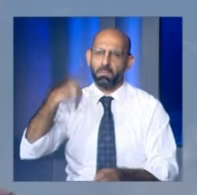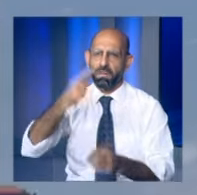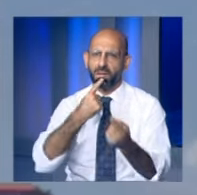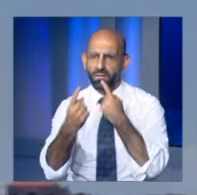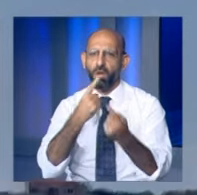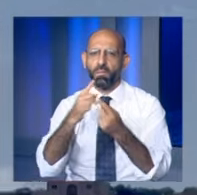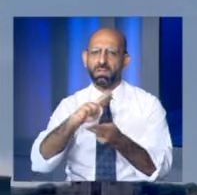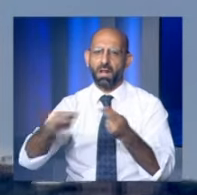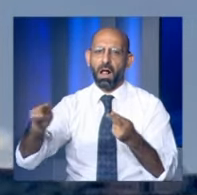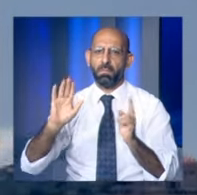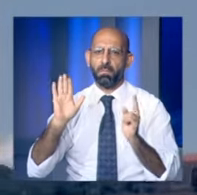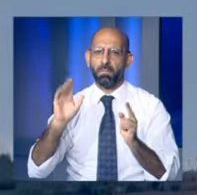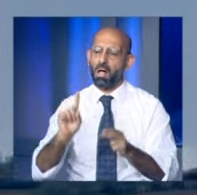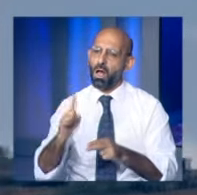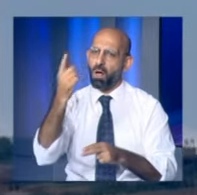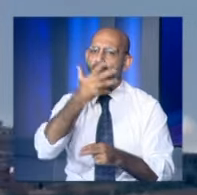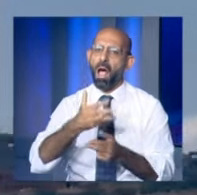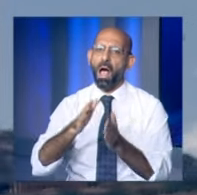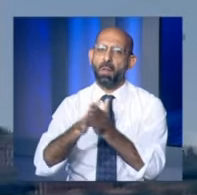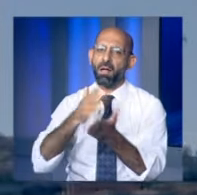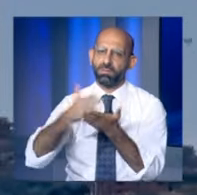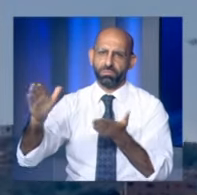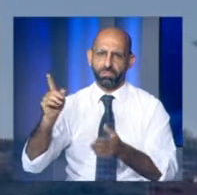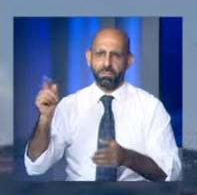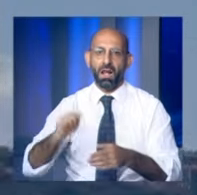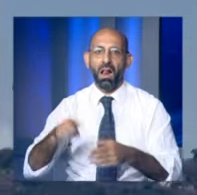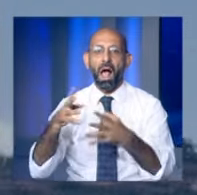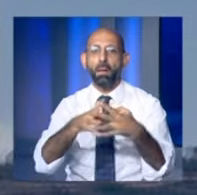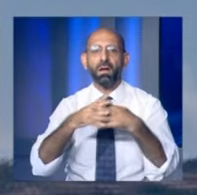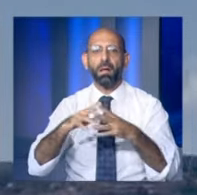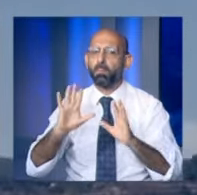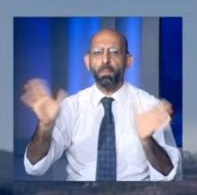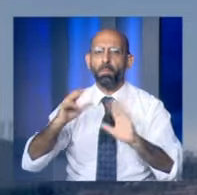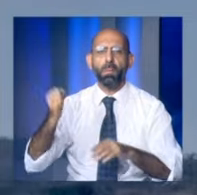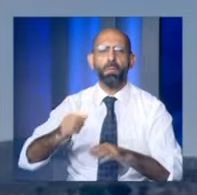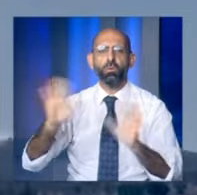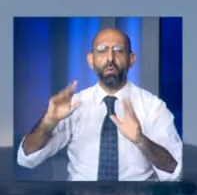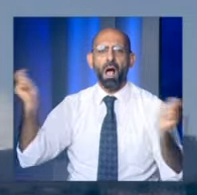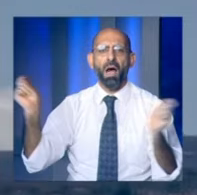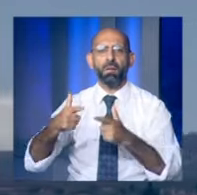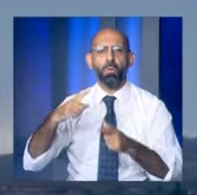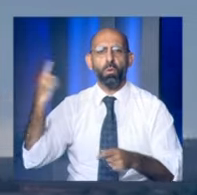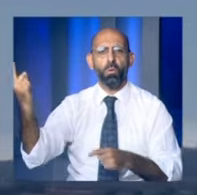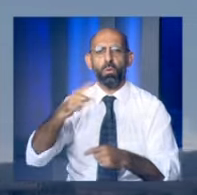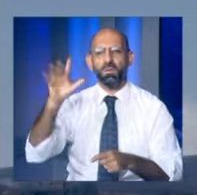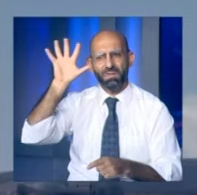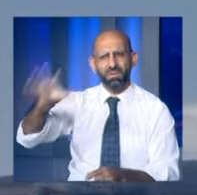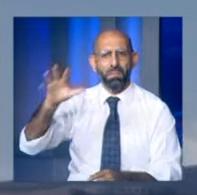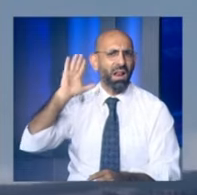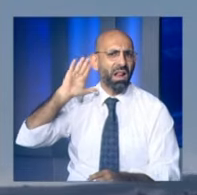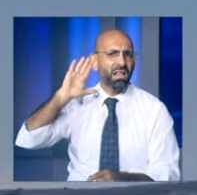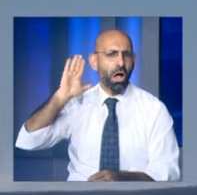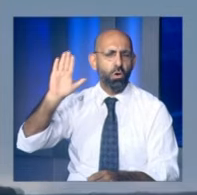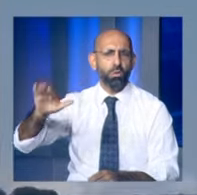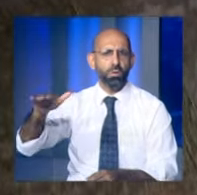رفح قبل أن تدخل في مسار السلام والتسوية، مضيفا أنه على رغم أن الولايات المتحدة لا تريد اشتعال